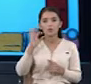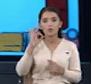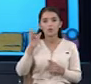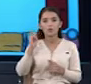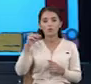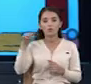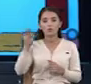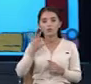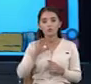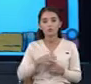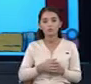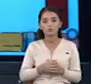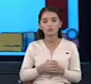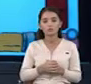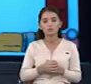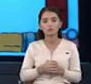о то,